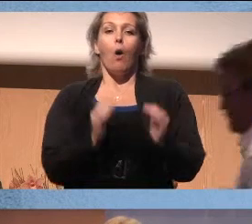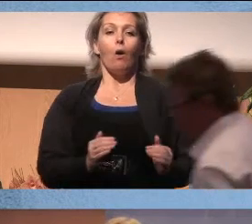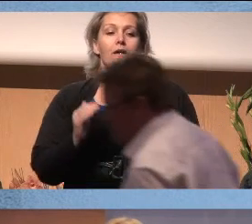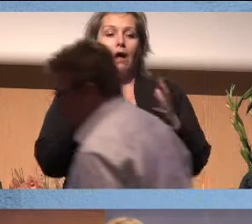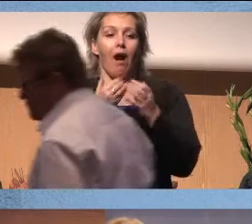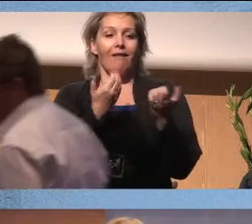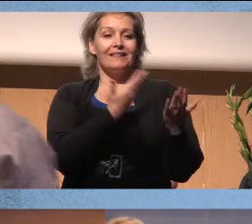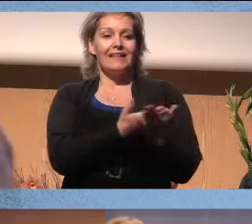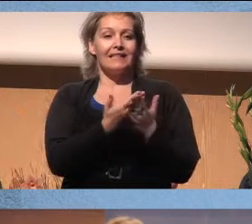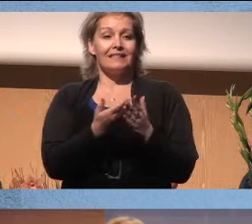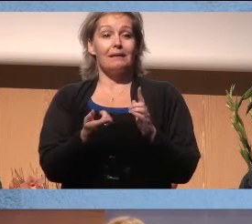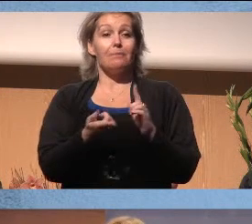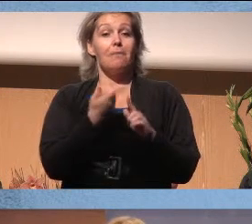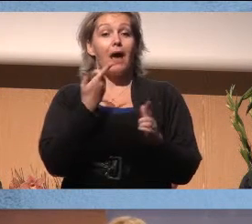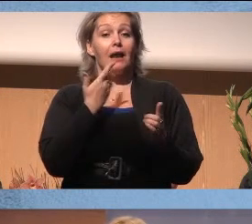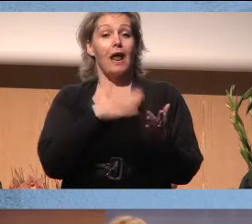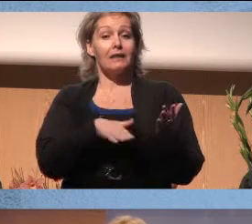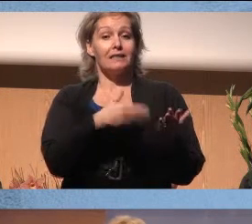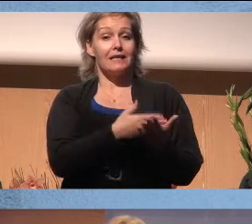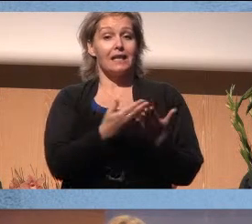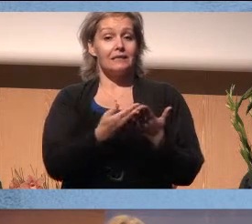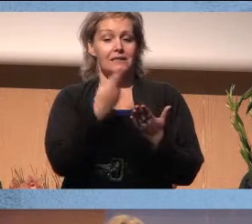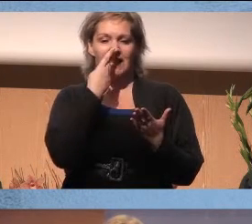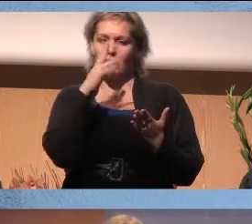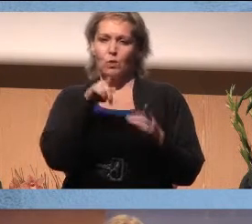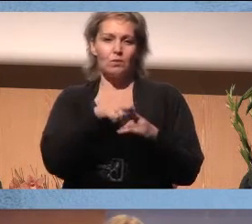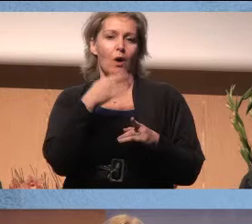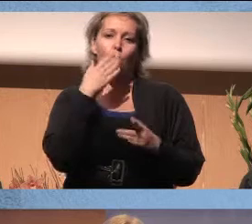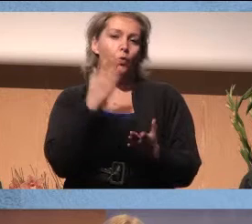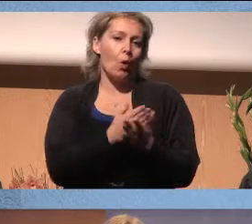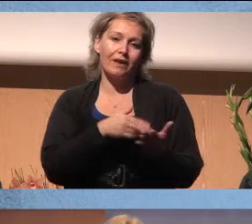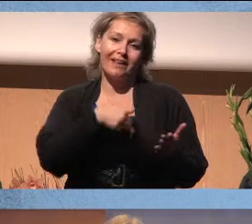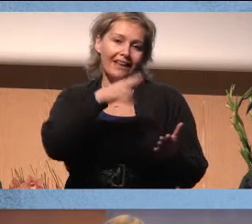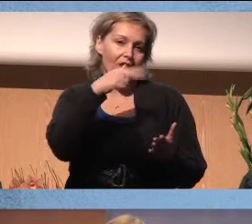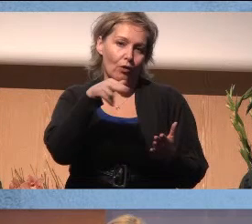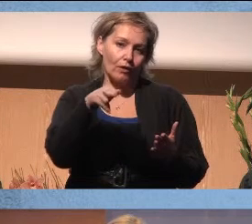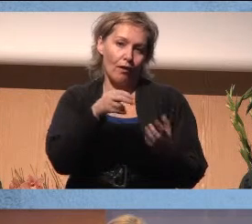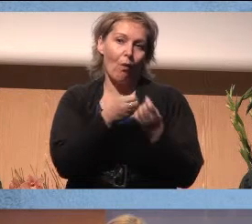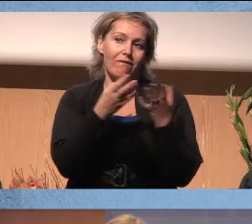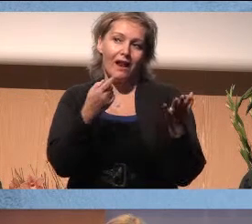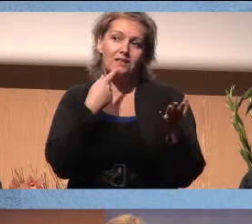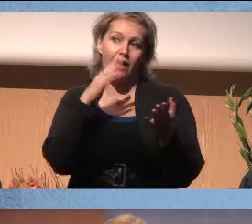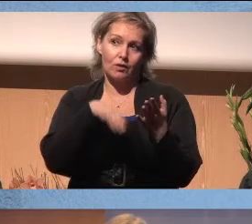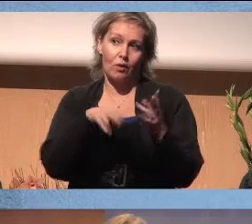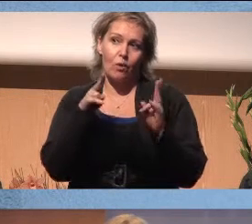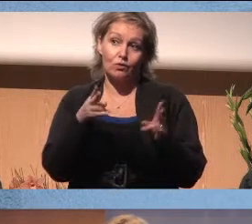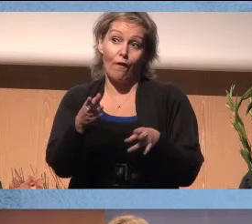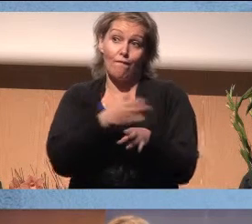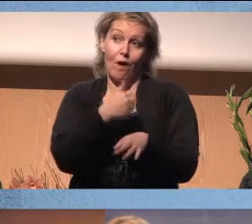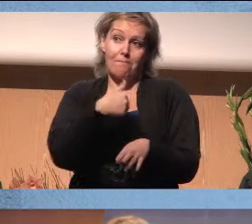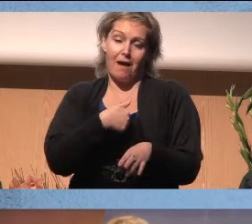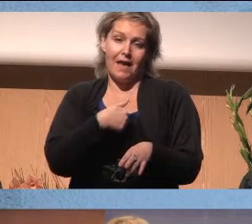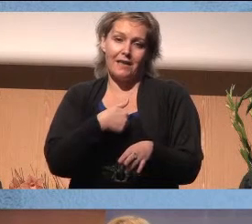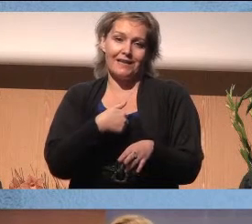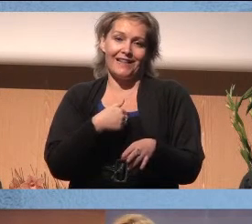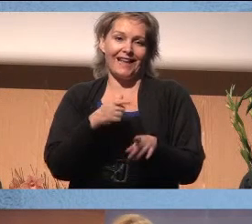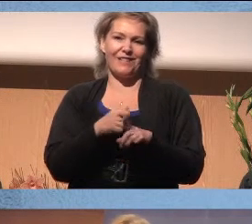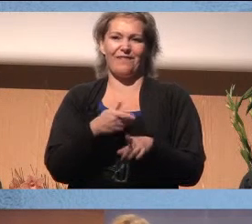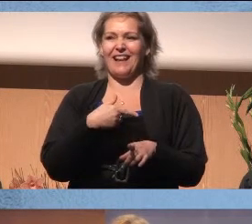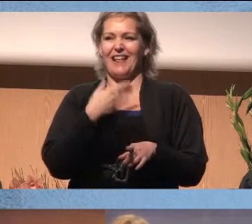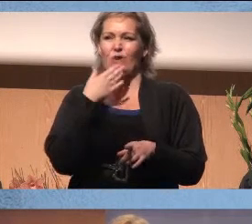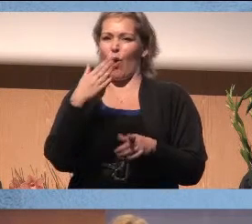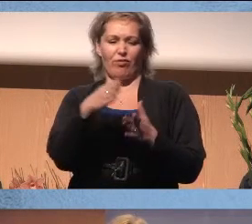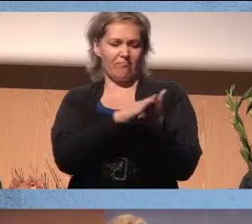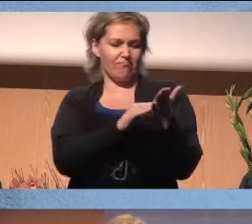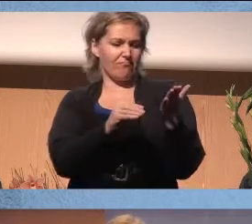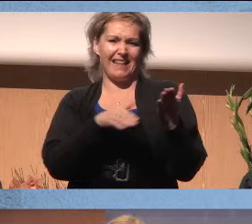Organiseringen av tjenestene i primærhelsetjenesten ser ikke ut i Norge til å være god nok, og det har flere også vært inne på før meg. Vi kommer ikke sånn veldig godt ut